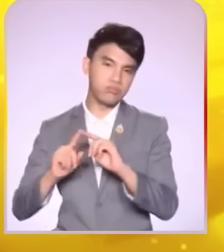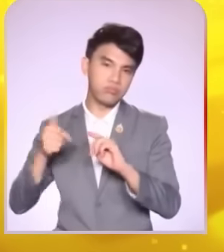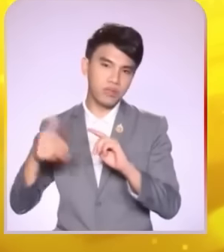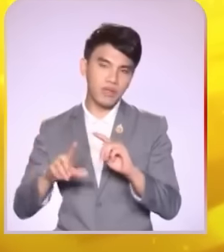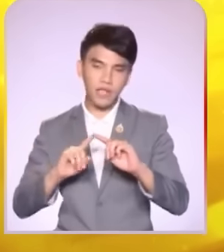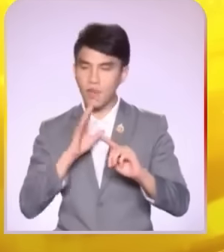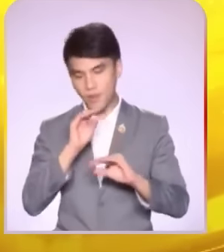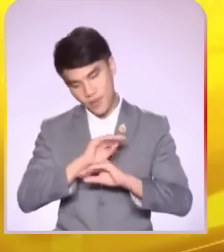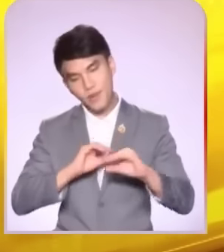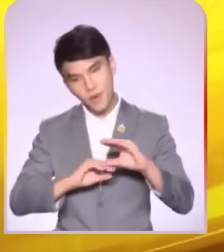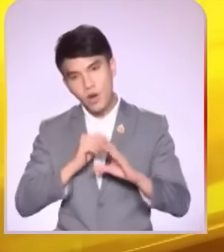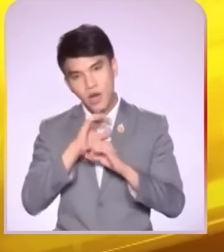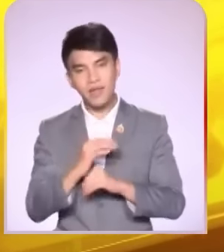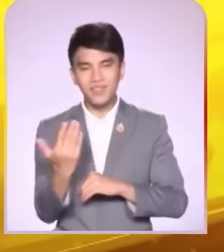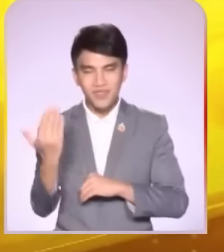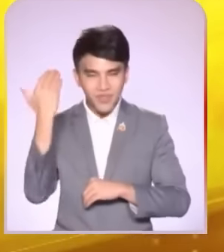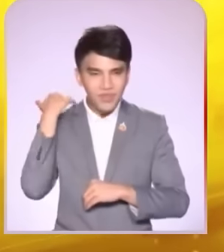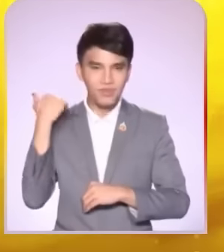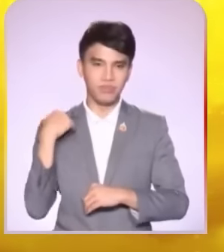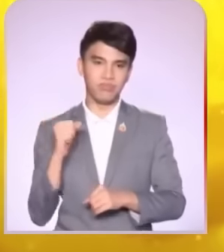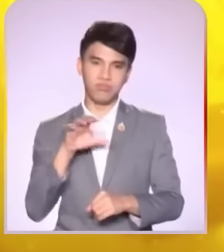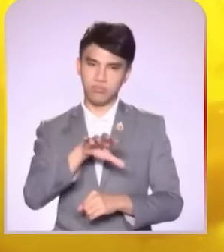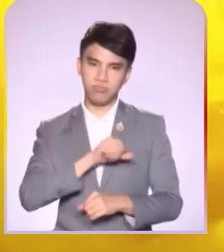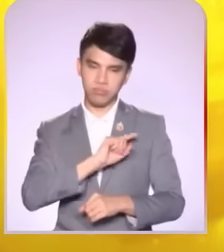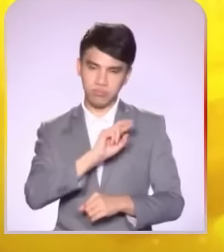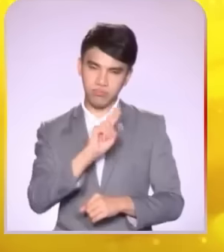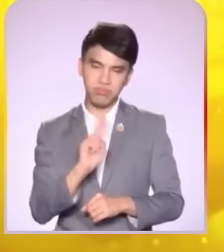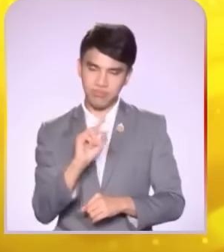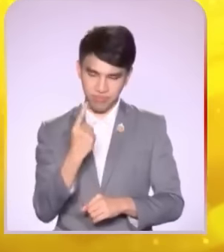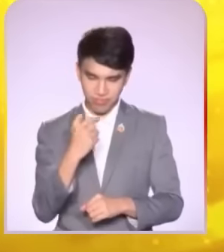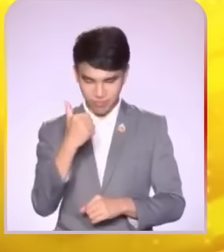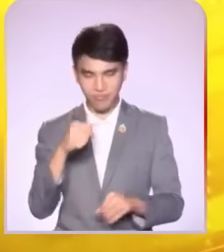ๆแต่ถ้าเกิดว่ามีโครงการเก่าๆแบบนี้รื้อขึ้นมาเนี่ยเขาอาจจะสามาร